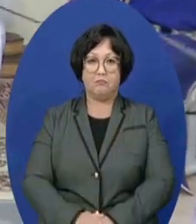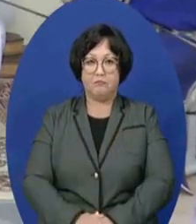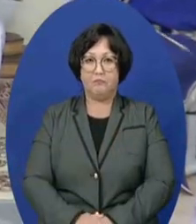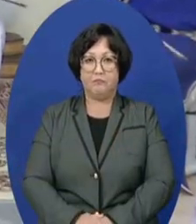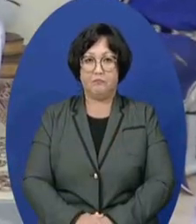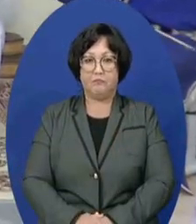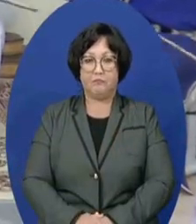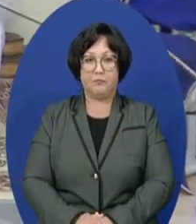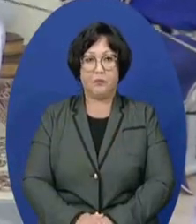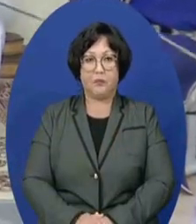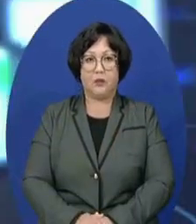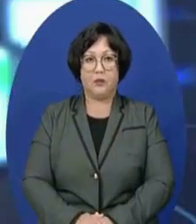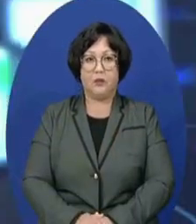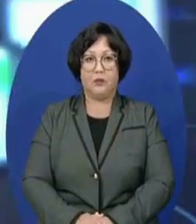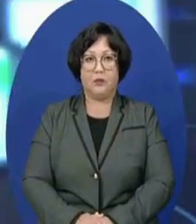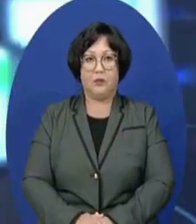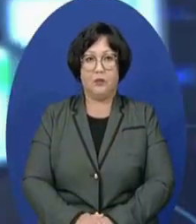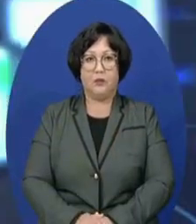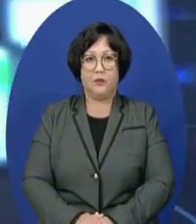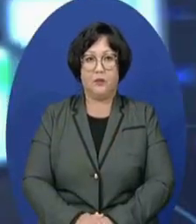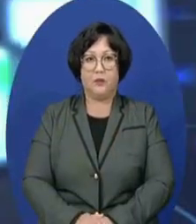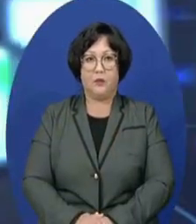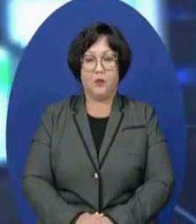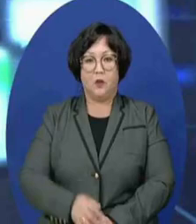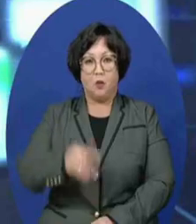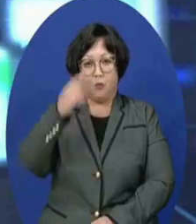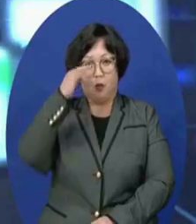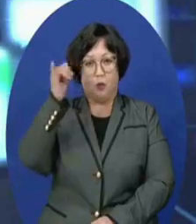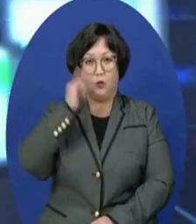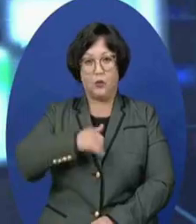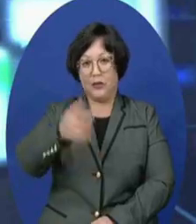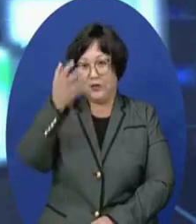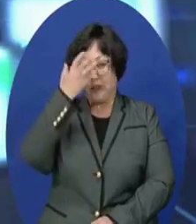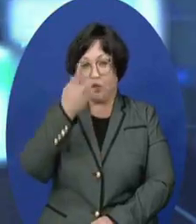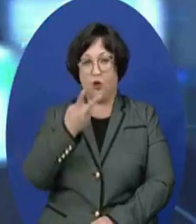Монгол Улсын засгийн газрын 2021 оны